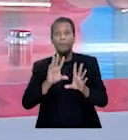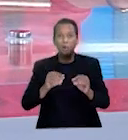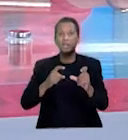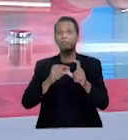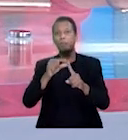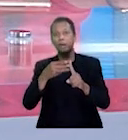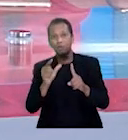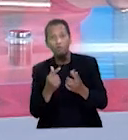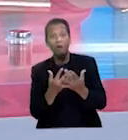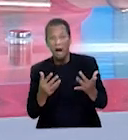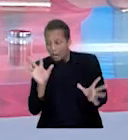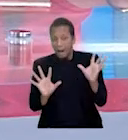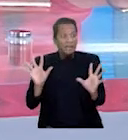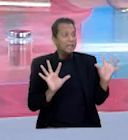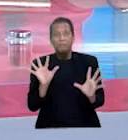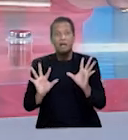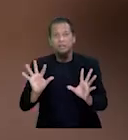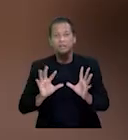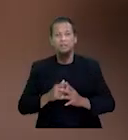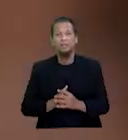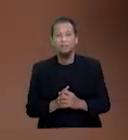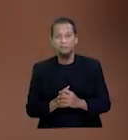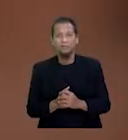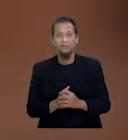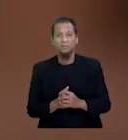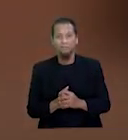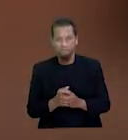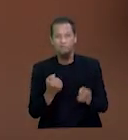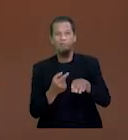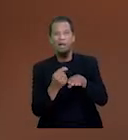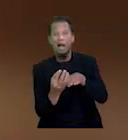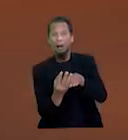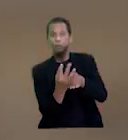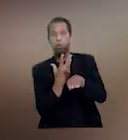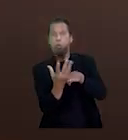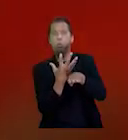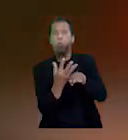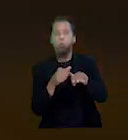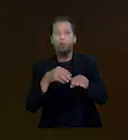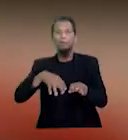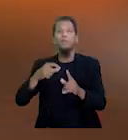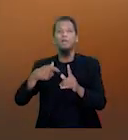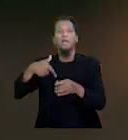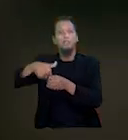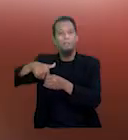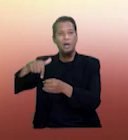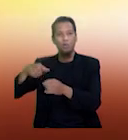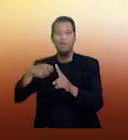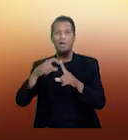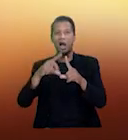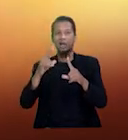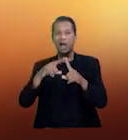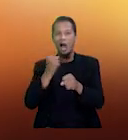serta Sejumlah warga besarnya kobaran api dari mobil yang terbakar di SPBU di Jalan Poros karyamu